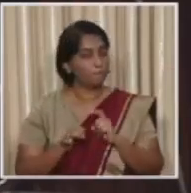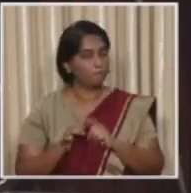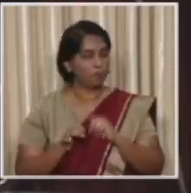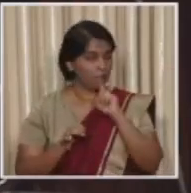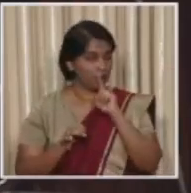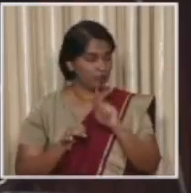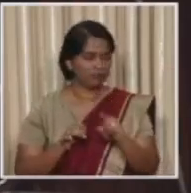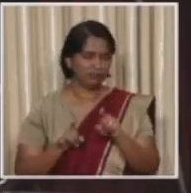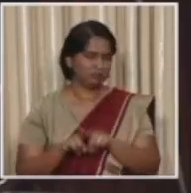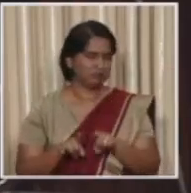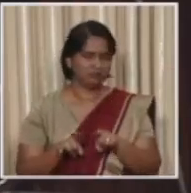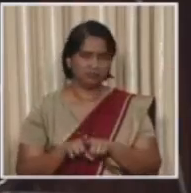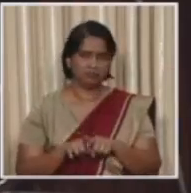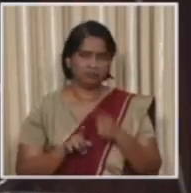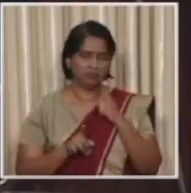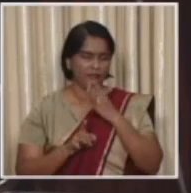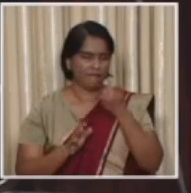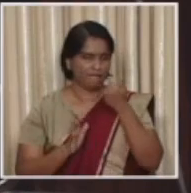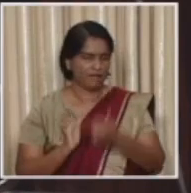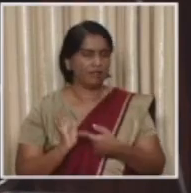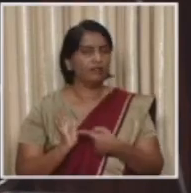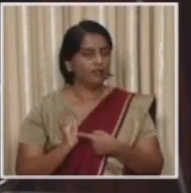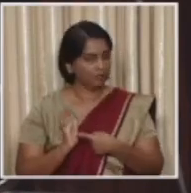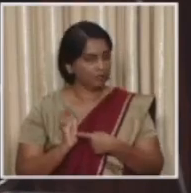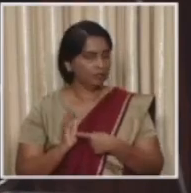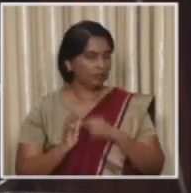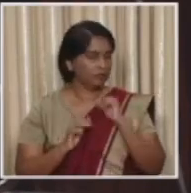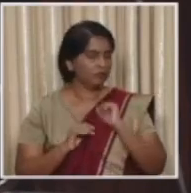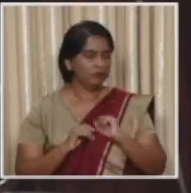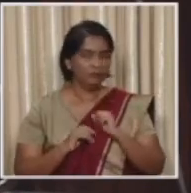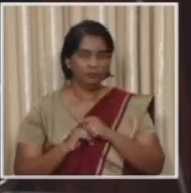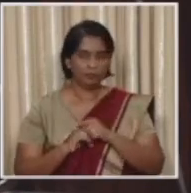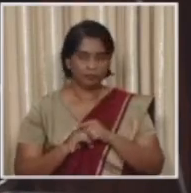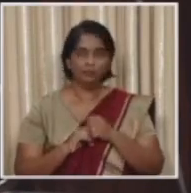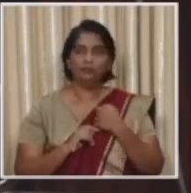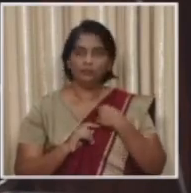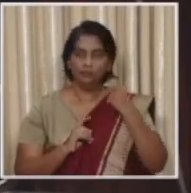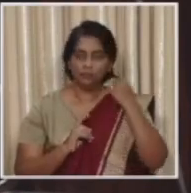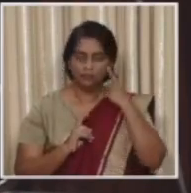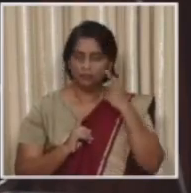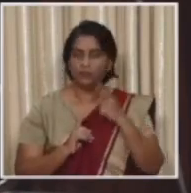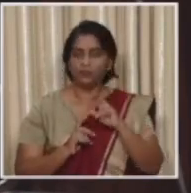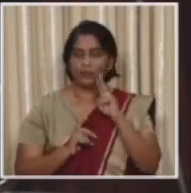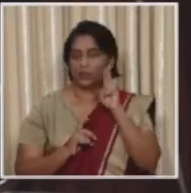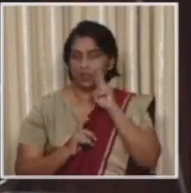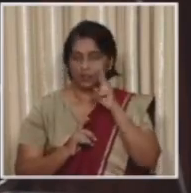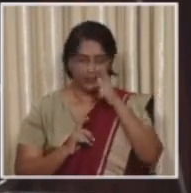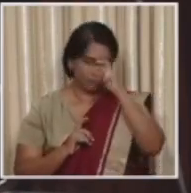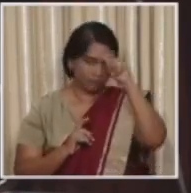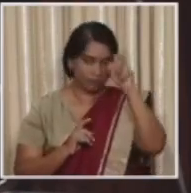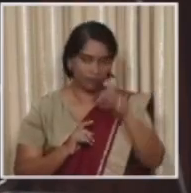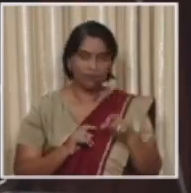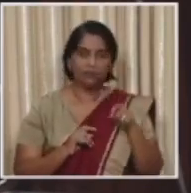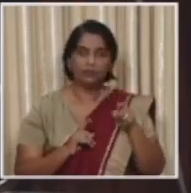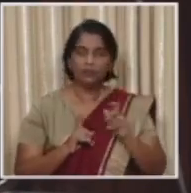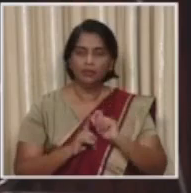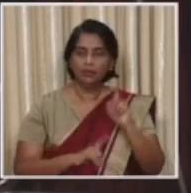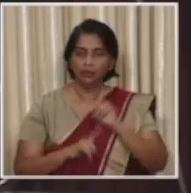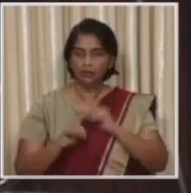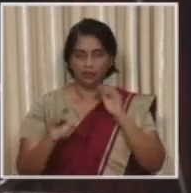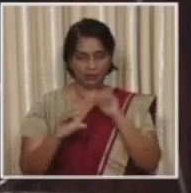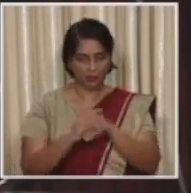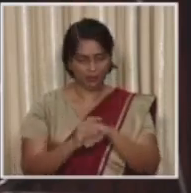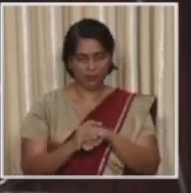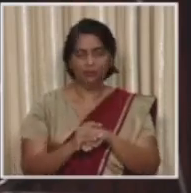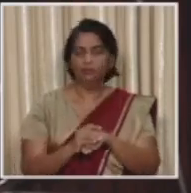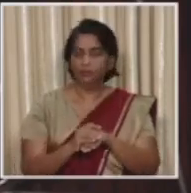ආකාරයට නම් එක්තරා විදිහකට තීරණාත්මකයි. මොකද අපි දන්නවා රනිල් වික්‍රමසිංහ මැතිතුමා මේ පාර්ලිමේන්තුව නියෝජනය